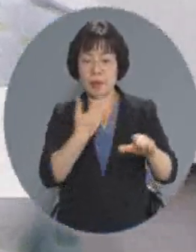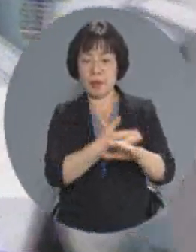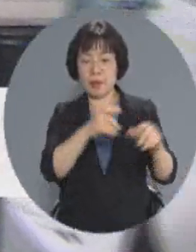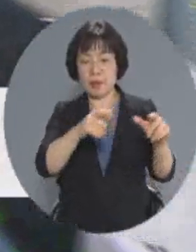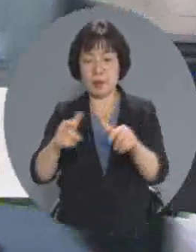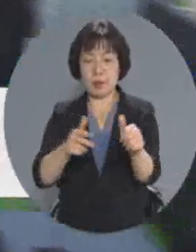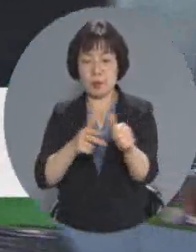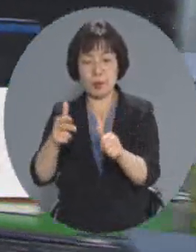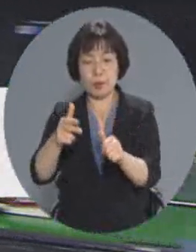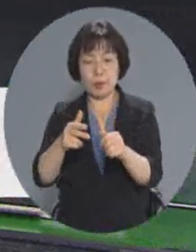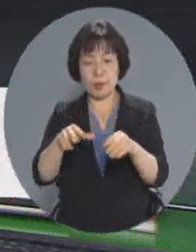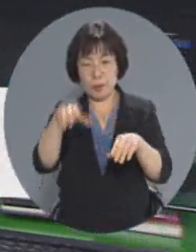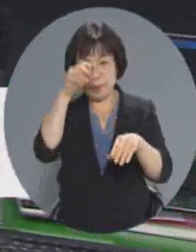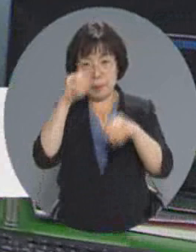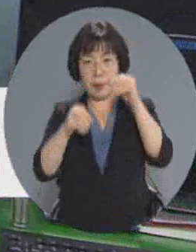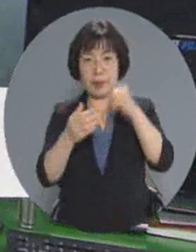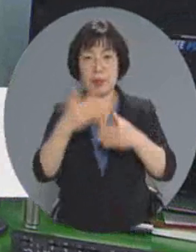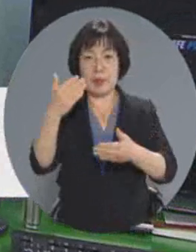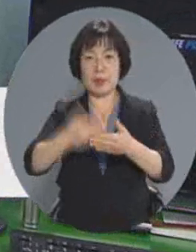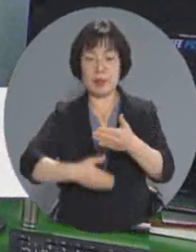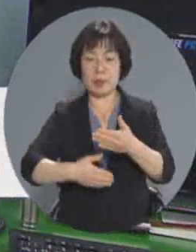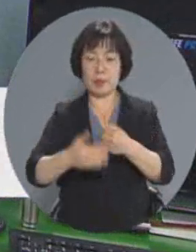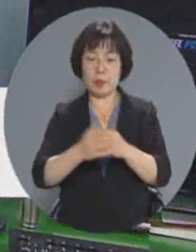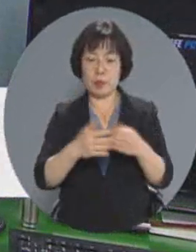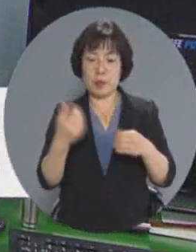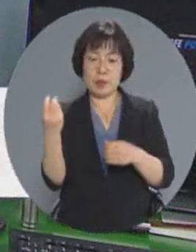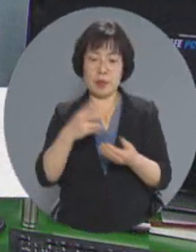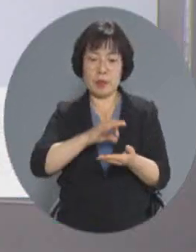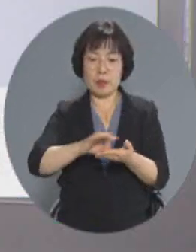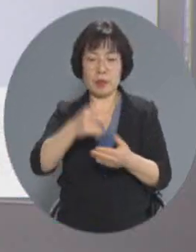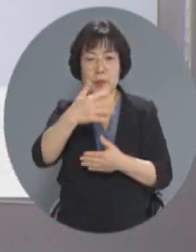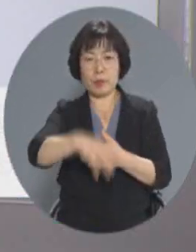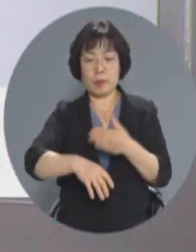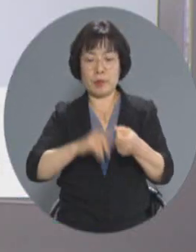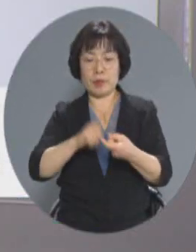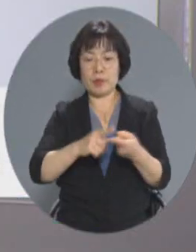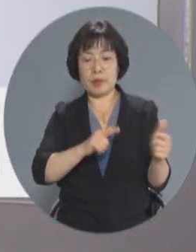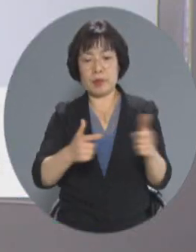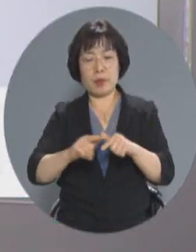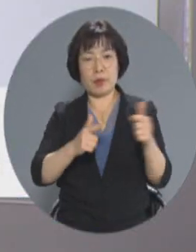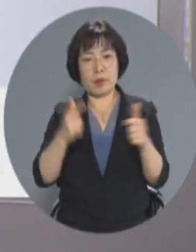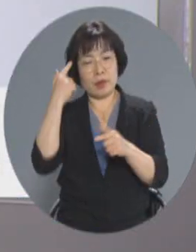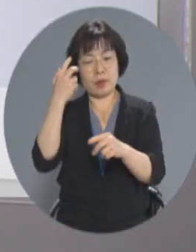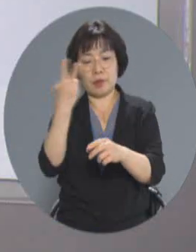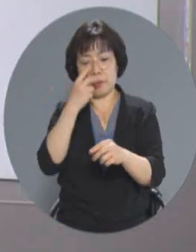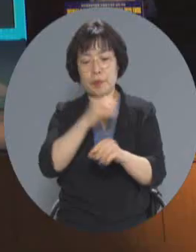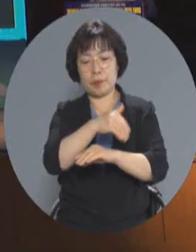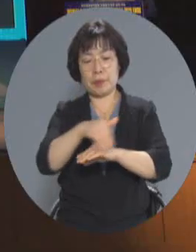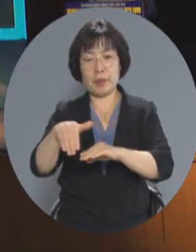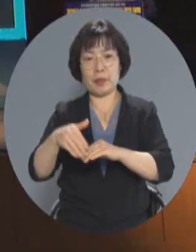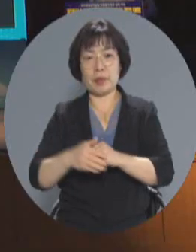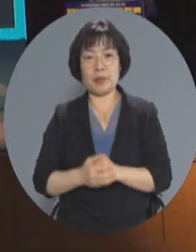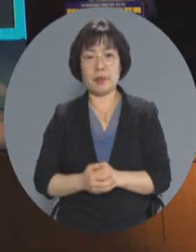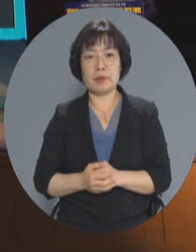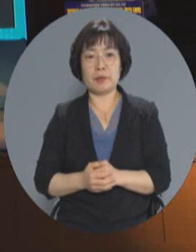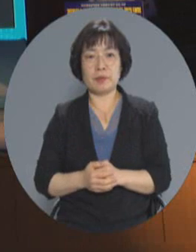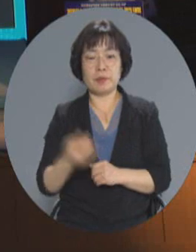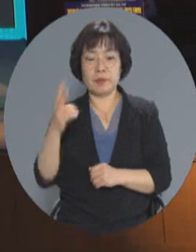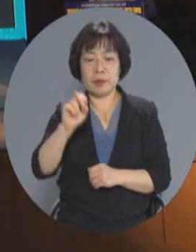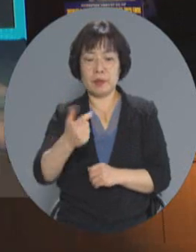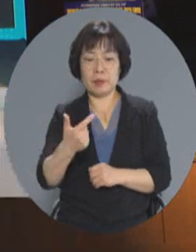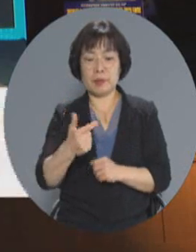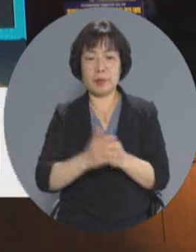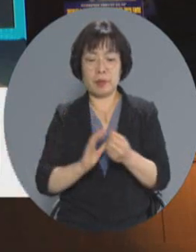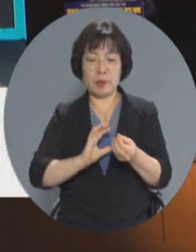촬영장 사후 활용 실태와 남아있는 세트의 재활용 여부 등을 다각적으로 검토할 계획입니다. 또 오는